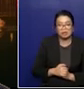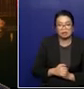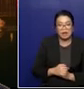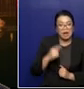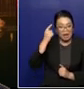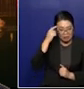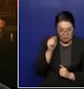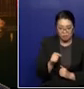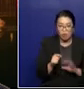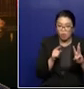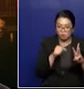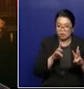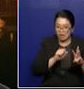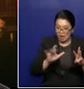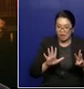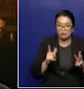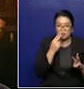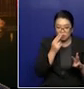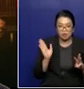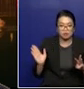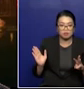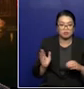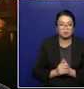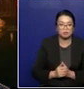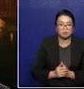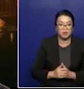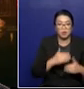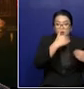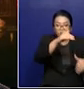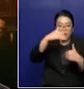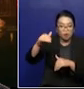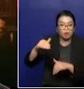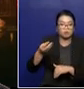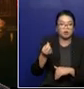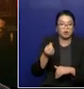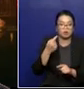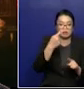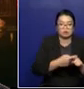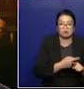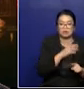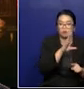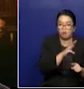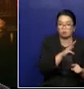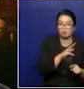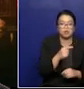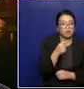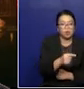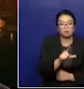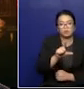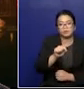ว่านี้อีกครับไปดูแผ่นต่อไปครับส่งออกฮะมิถุนายนออกมาเลยครับติด